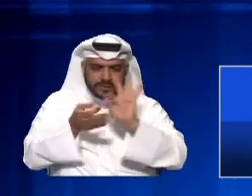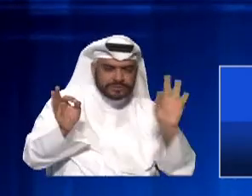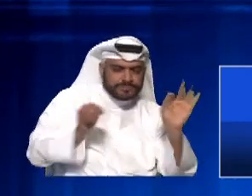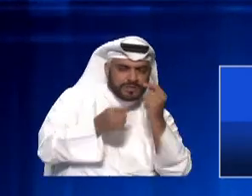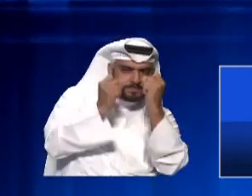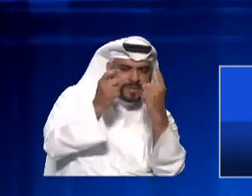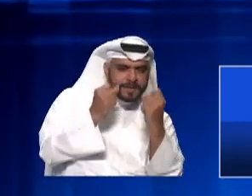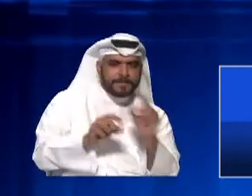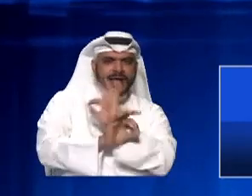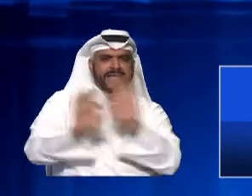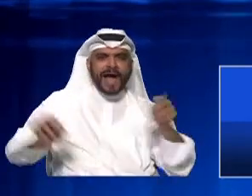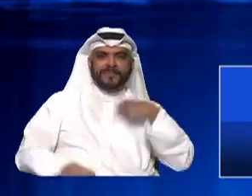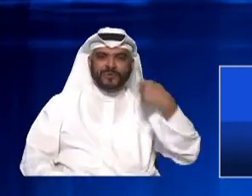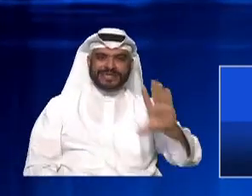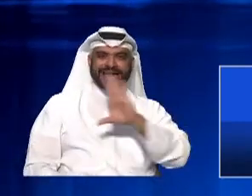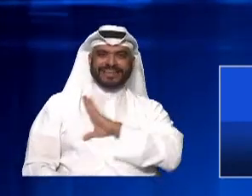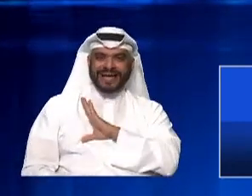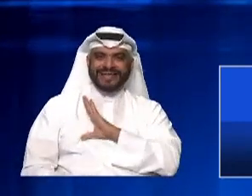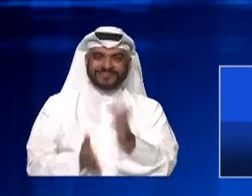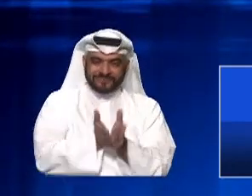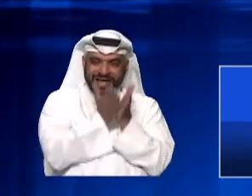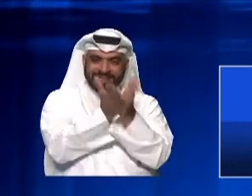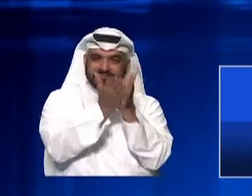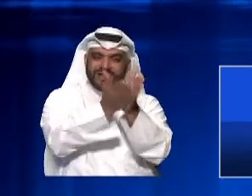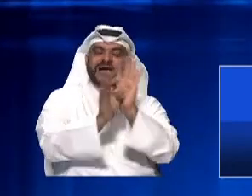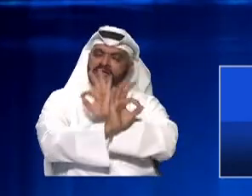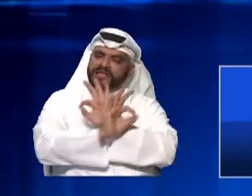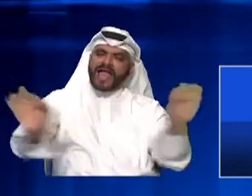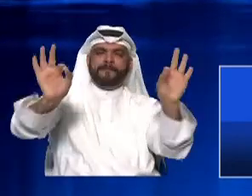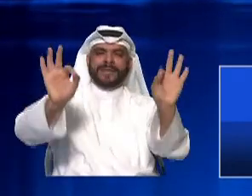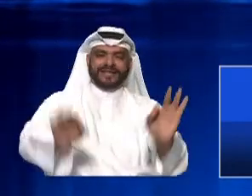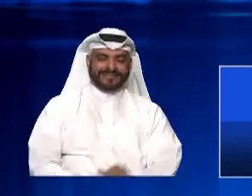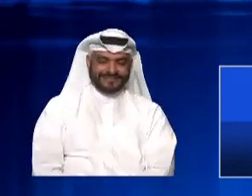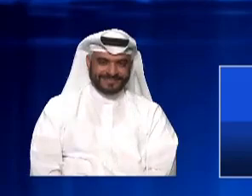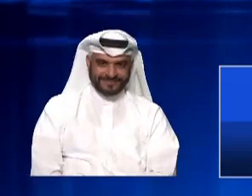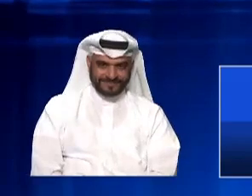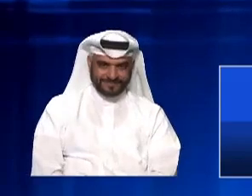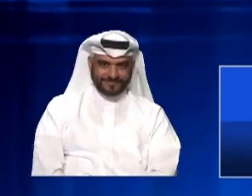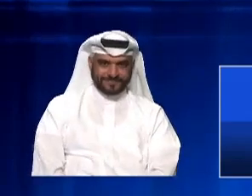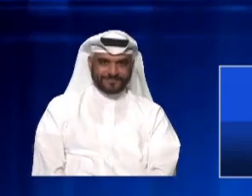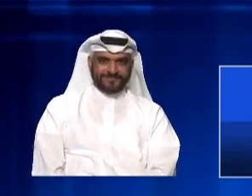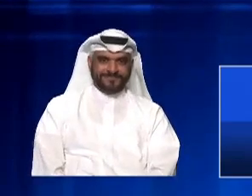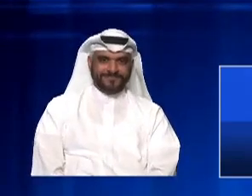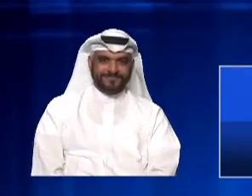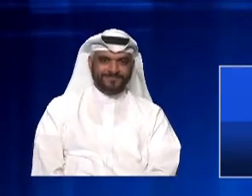لمعدات المساندة وزوارق القوى البحرية شاملة قطع الغيار.